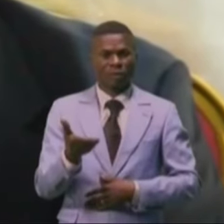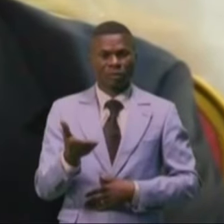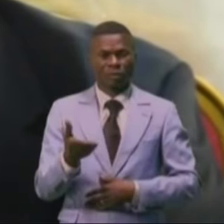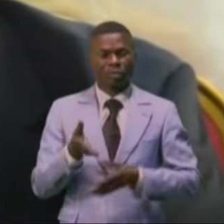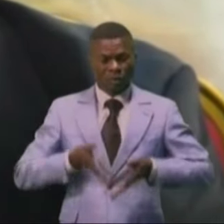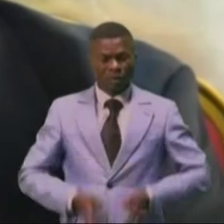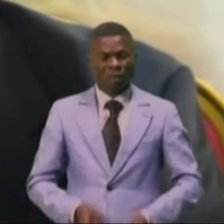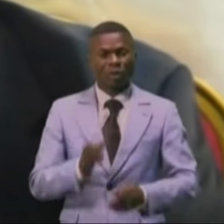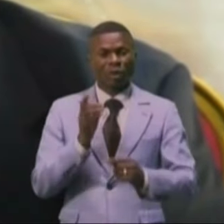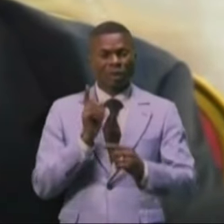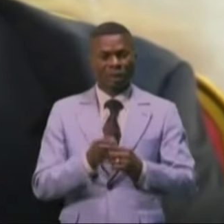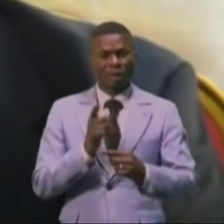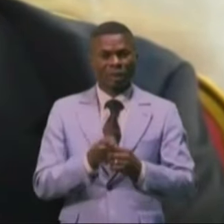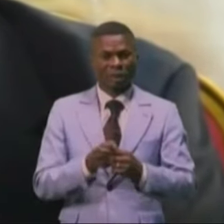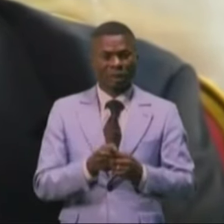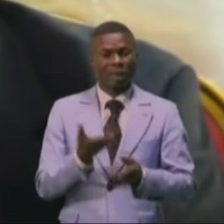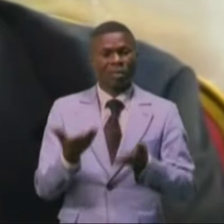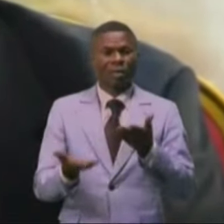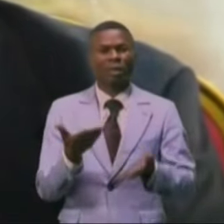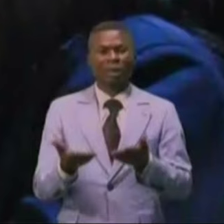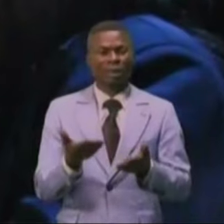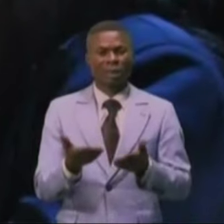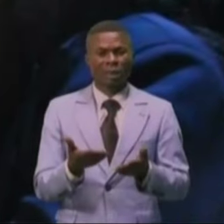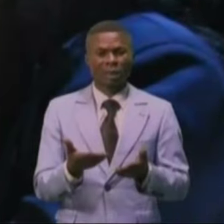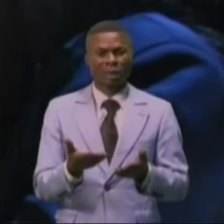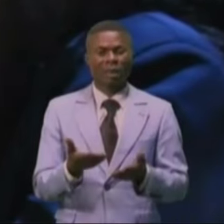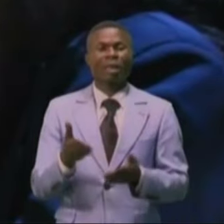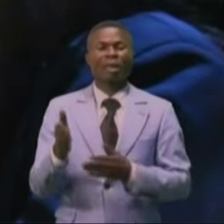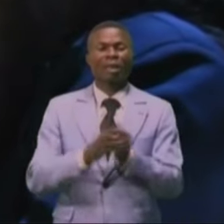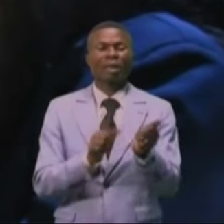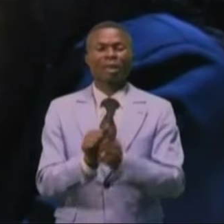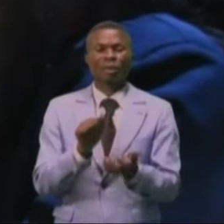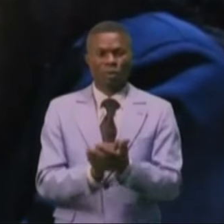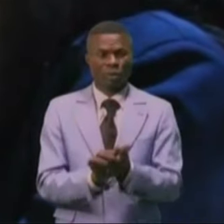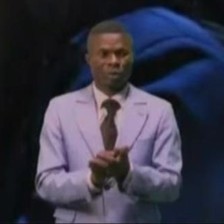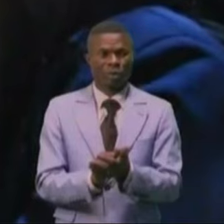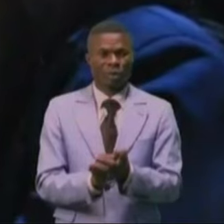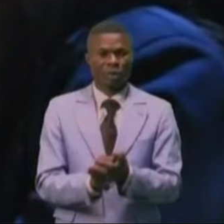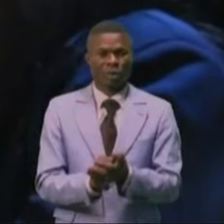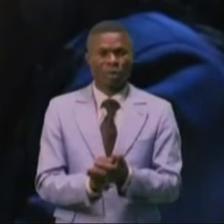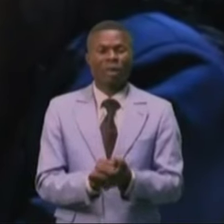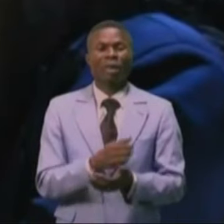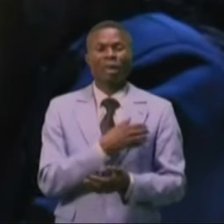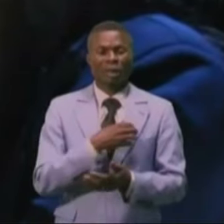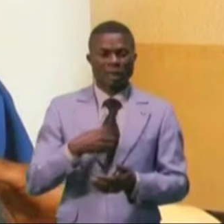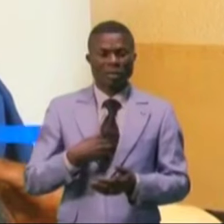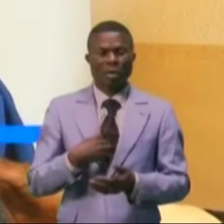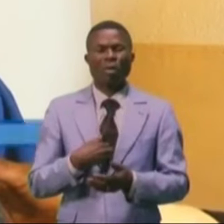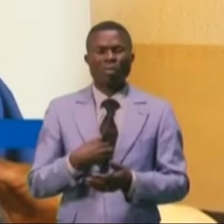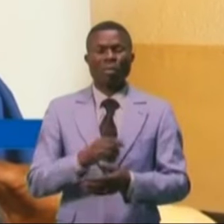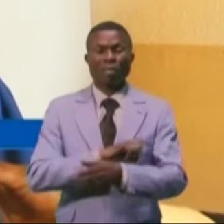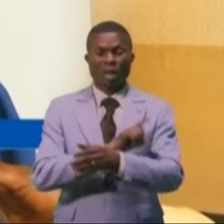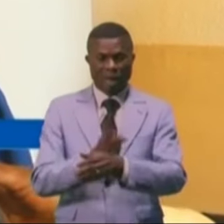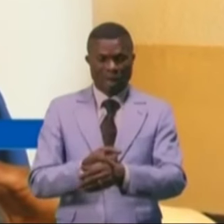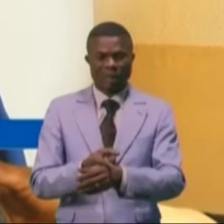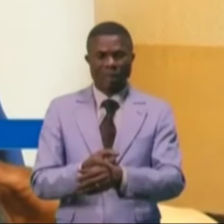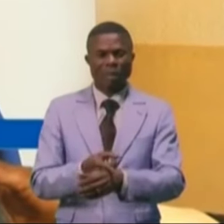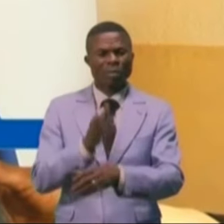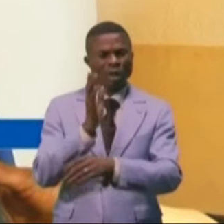l'accouchement risque d'être entravé. Il faut aider les femmes à vivre bien leur grossesse